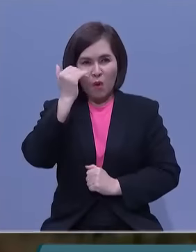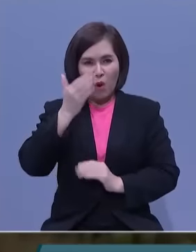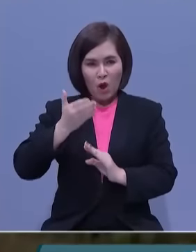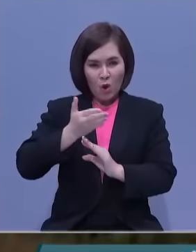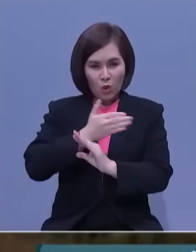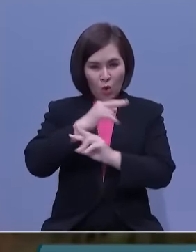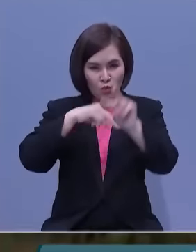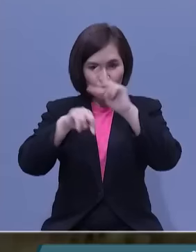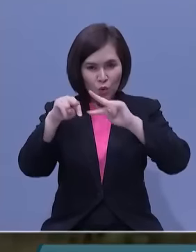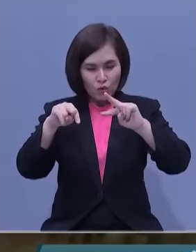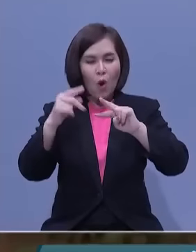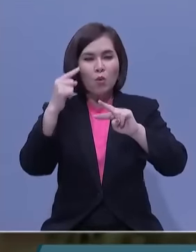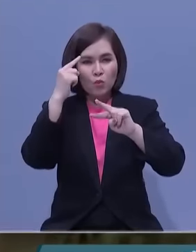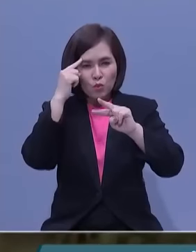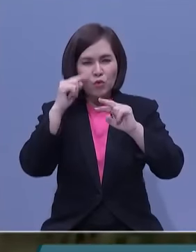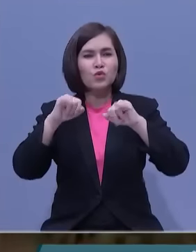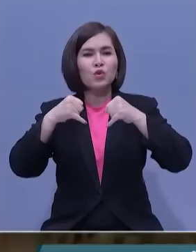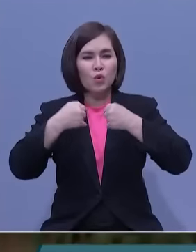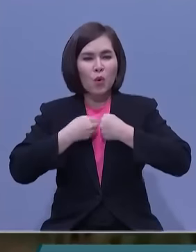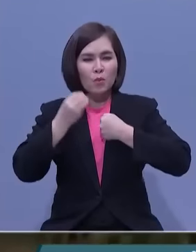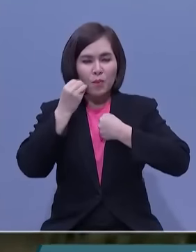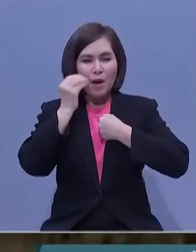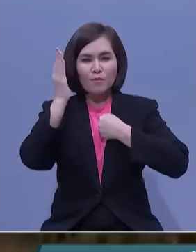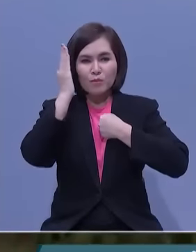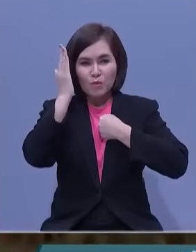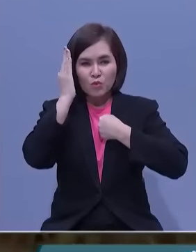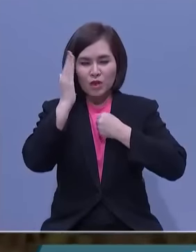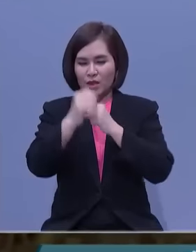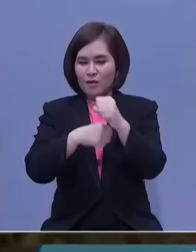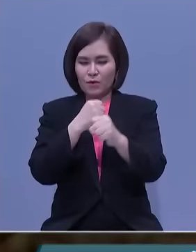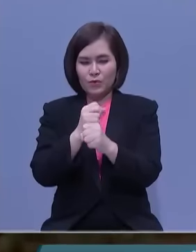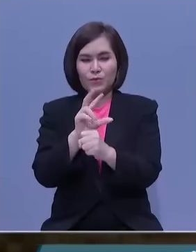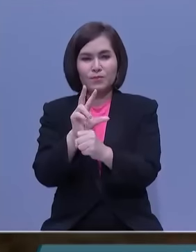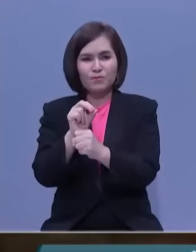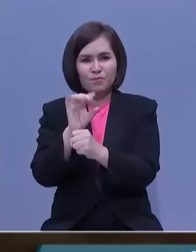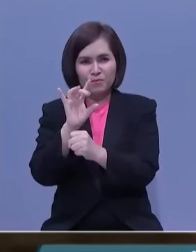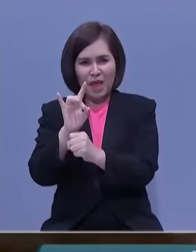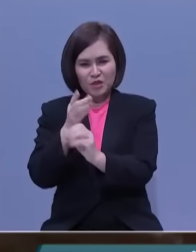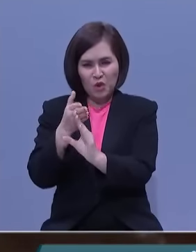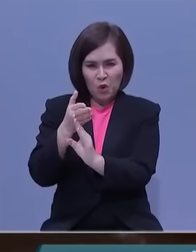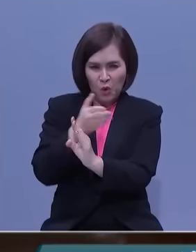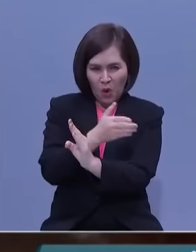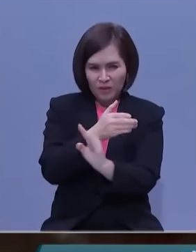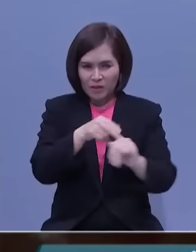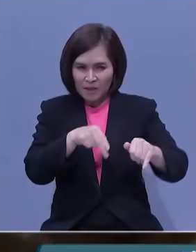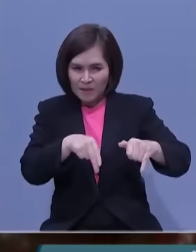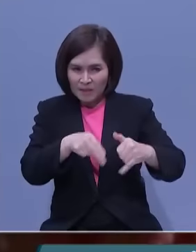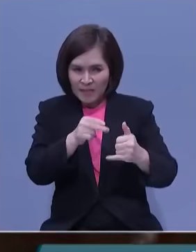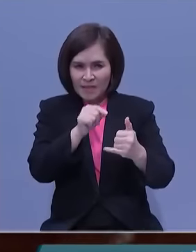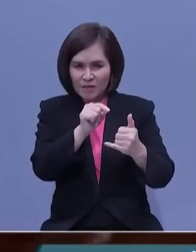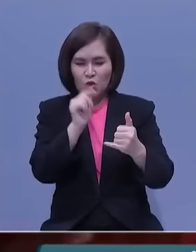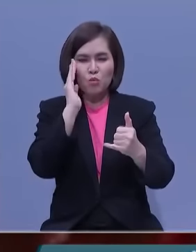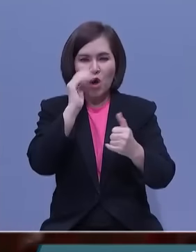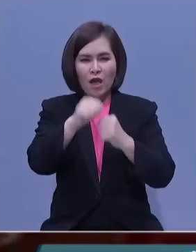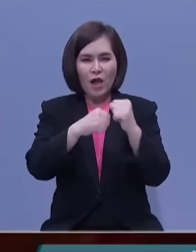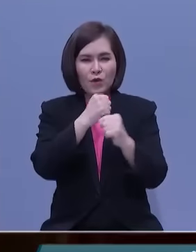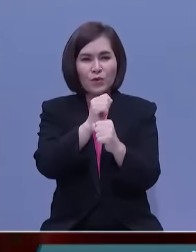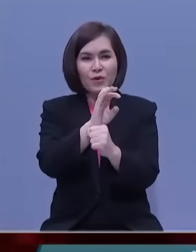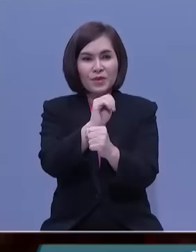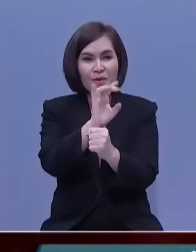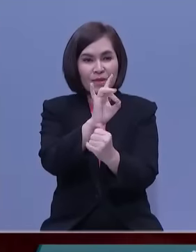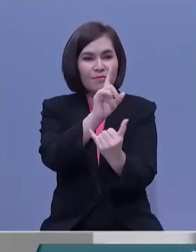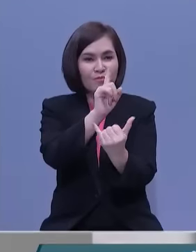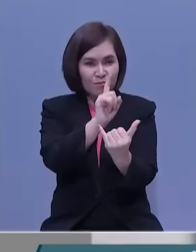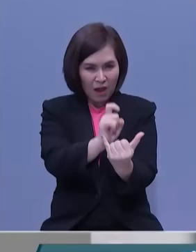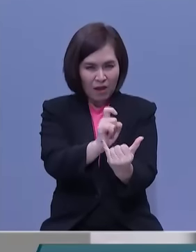ของนายนพรนพรอายุ 38นพรไปก่อเหตุยิงนายทวัฒน์อายุ 47จนเสีย